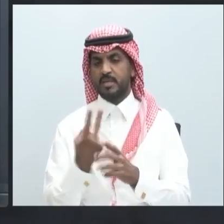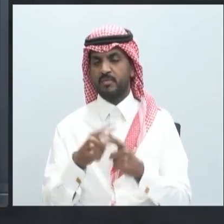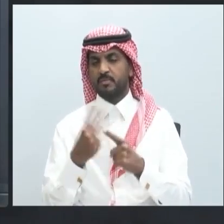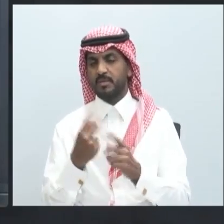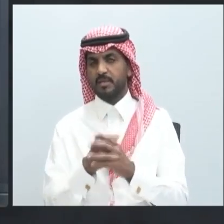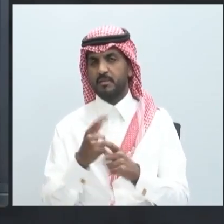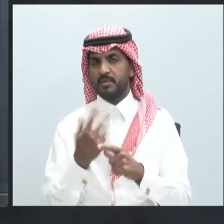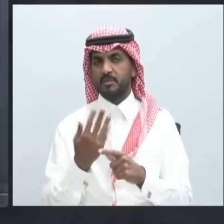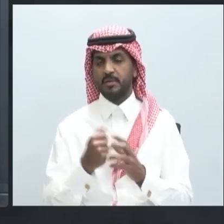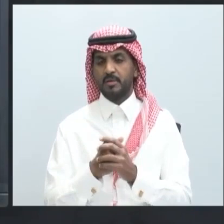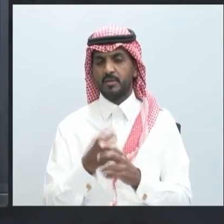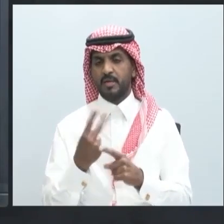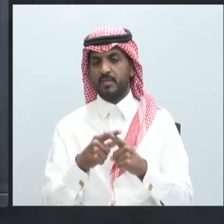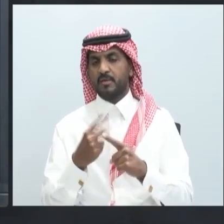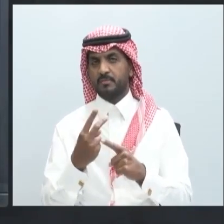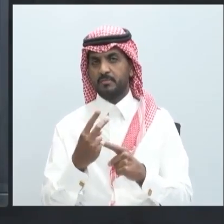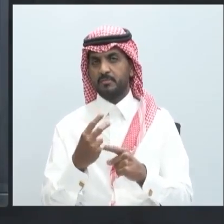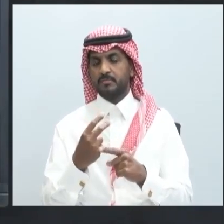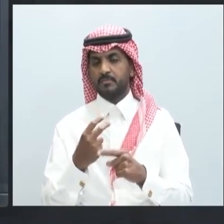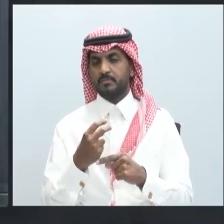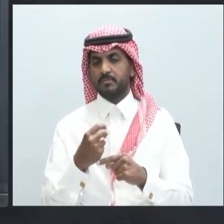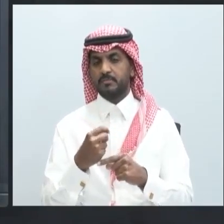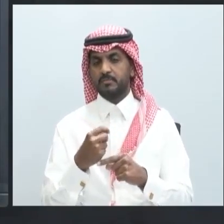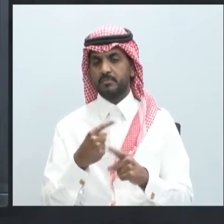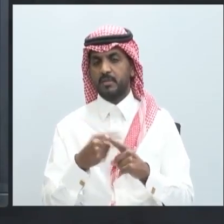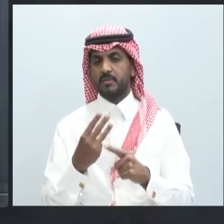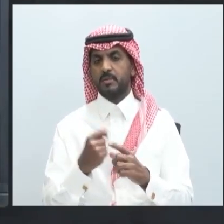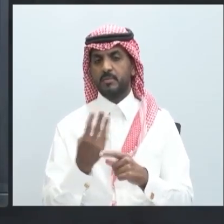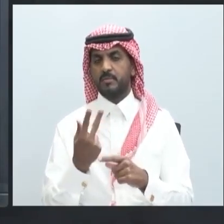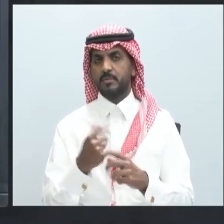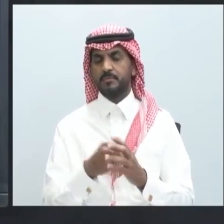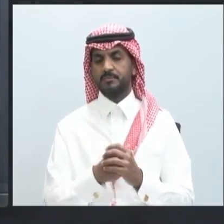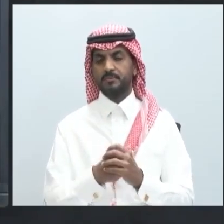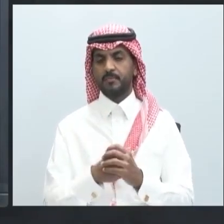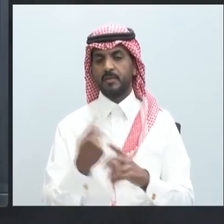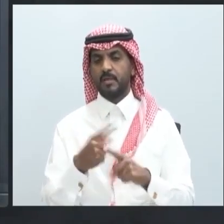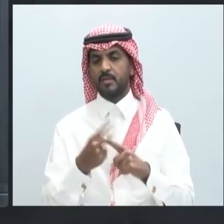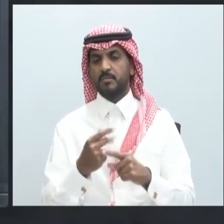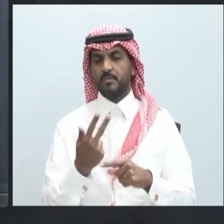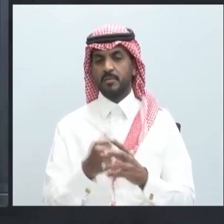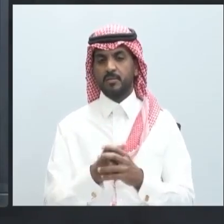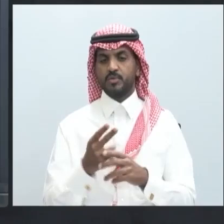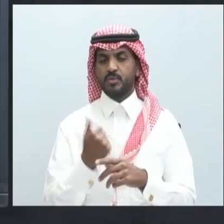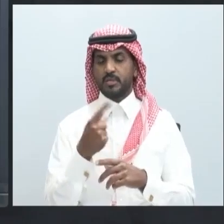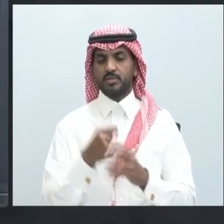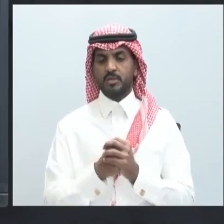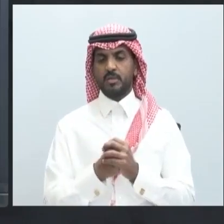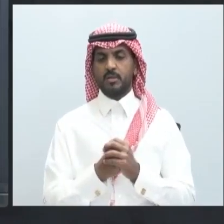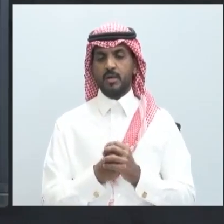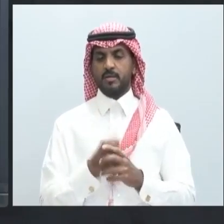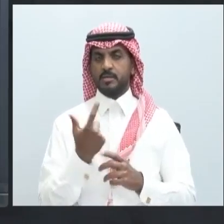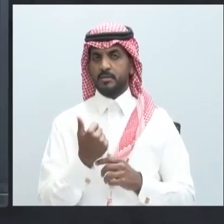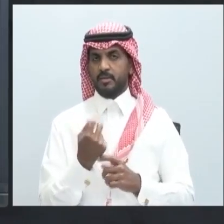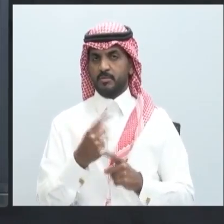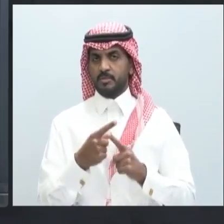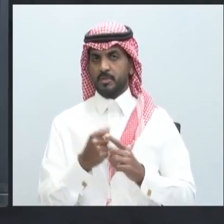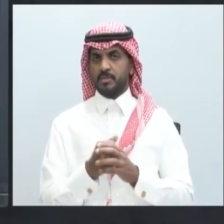2 ب 4 2 ض 2 او 2 ض 4 ب 8 2 ض 8 ب 16 2 ض